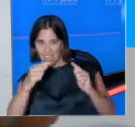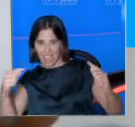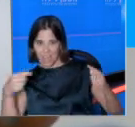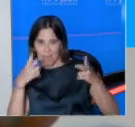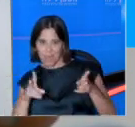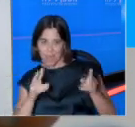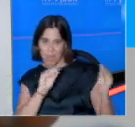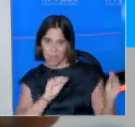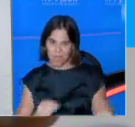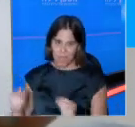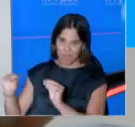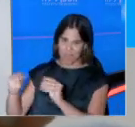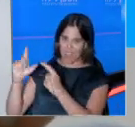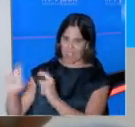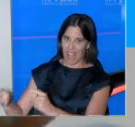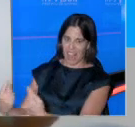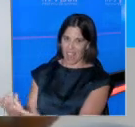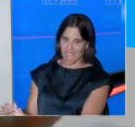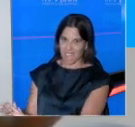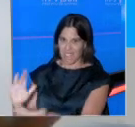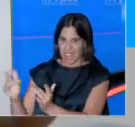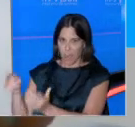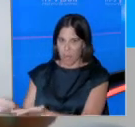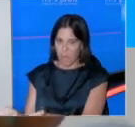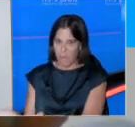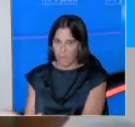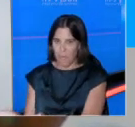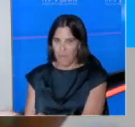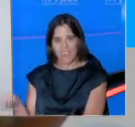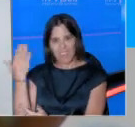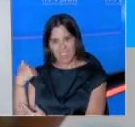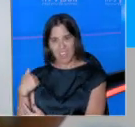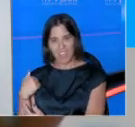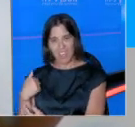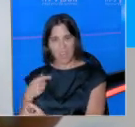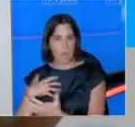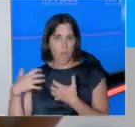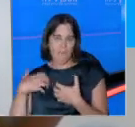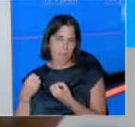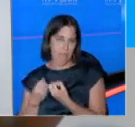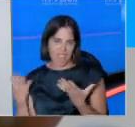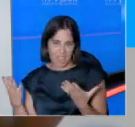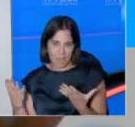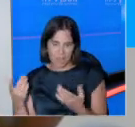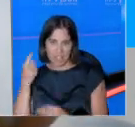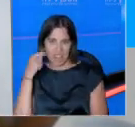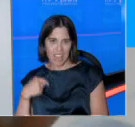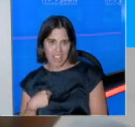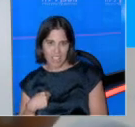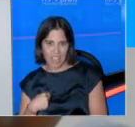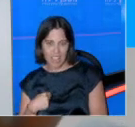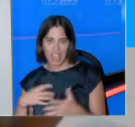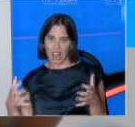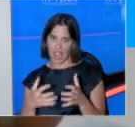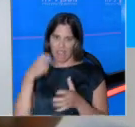יכול לבחון אותם נגדו. זה היה מופע מדהים. לדעתי, מבחינת